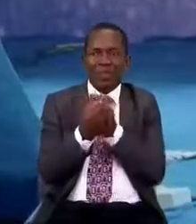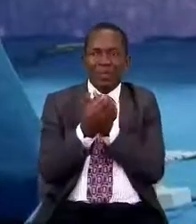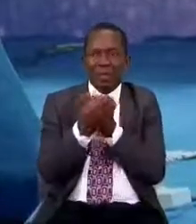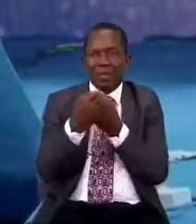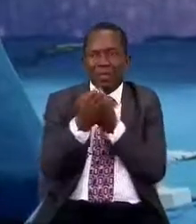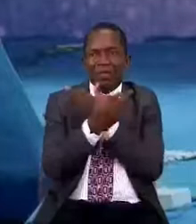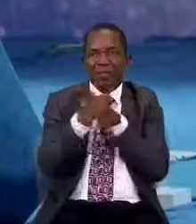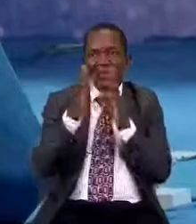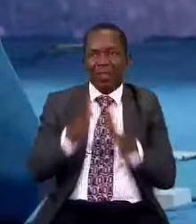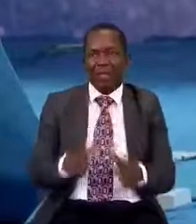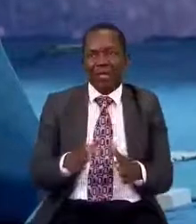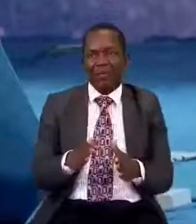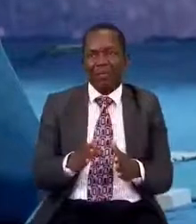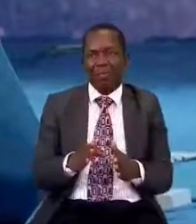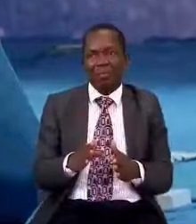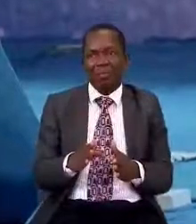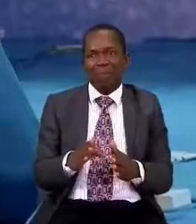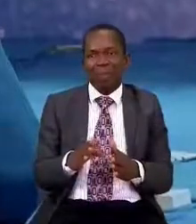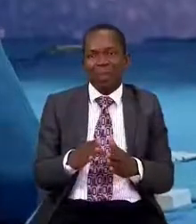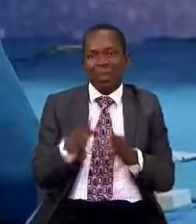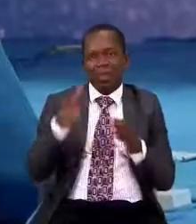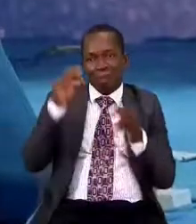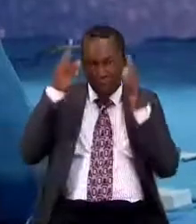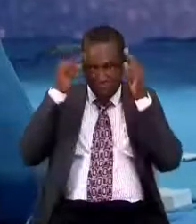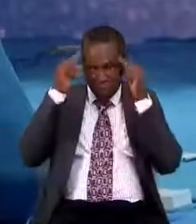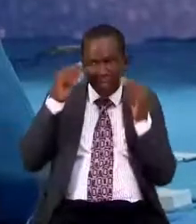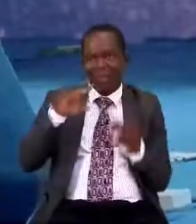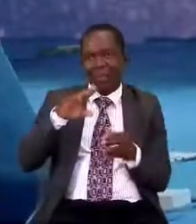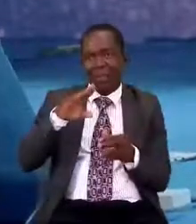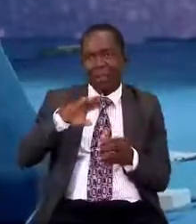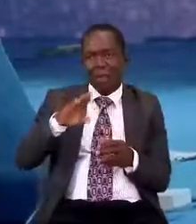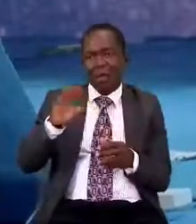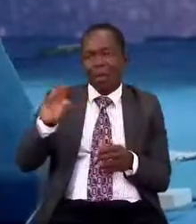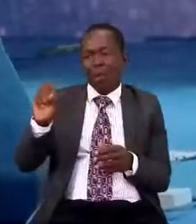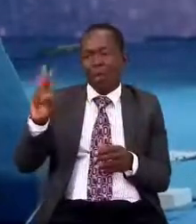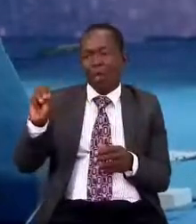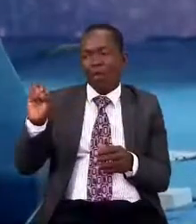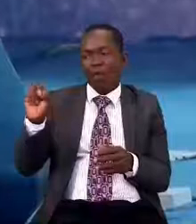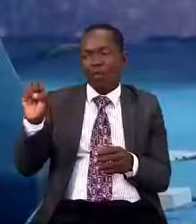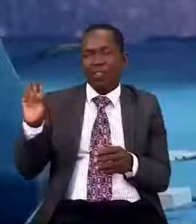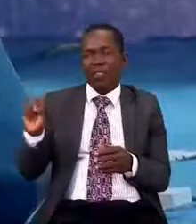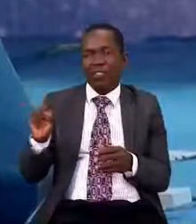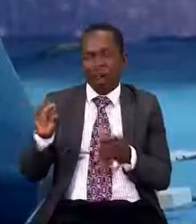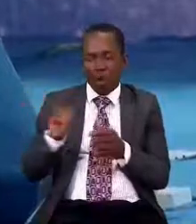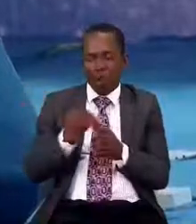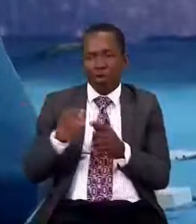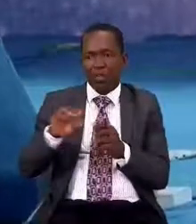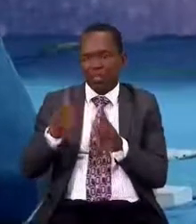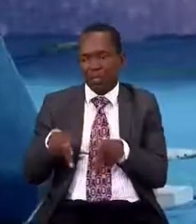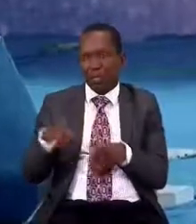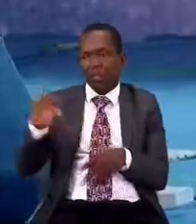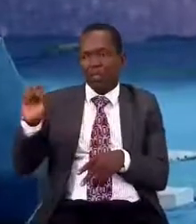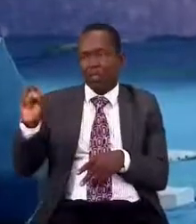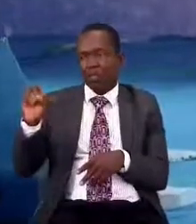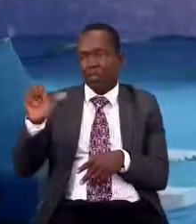Aaron, Josué, David, Salomon, il n'y a aucun autre nom, prophète, souverain, sacrificateur,